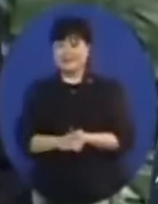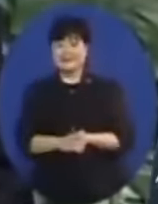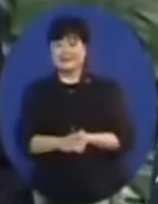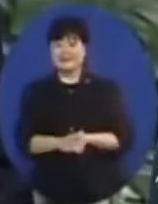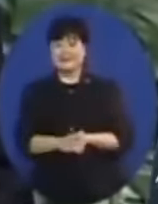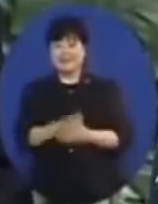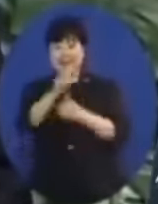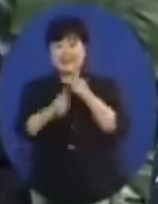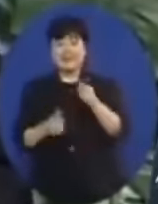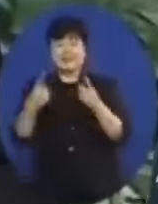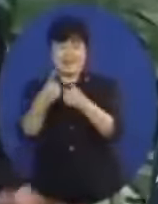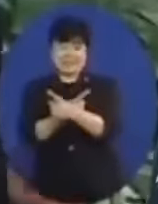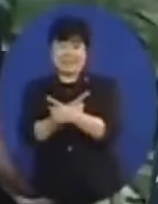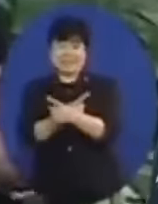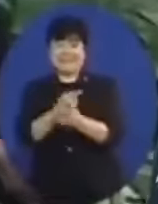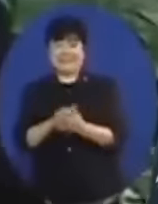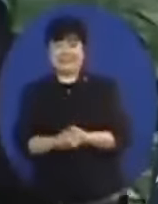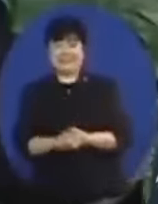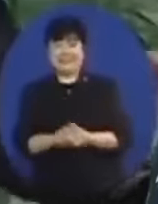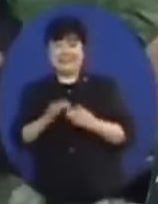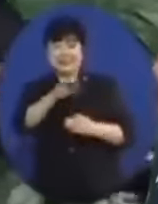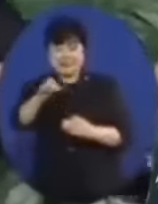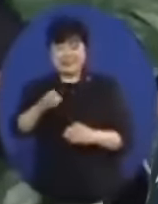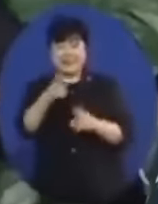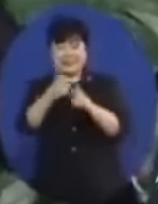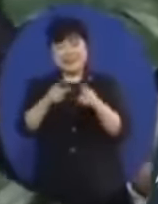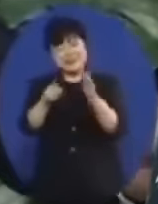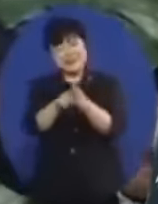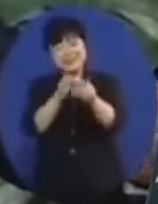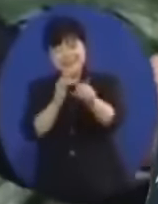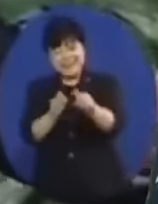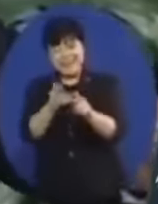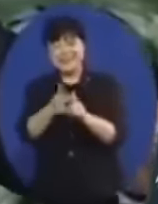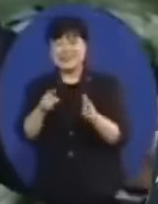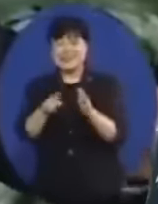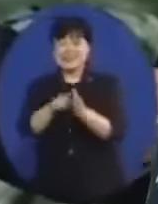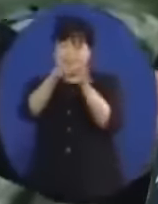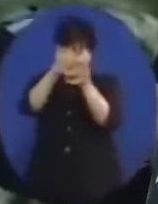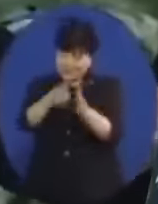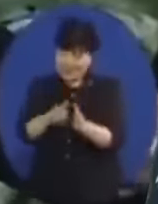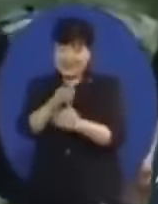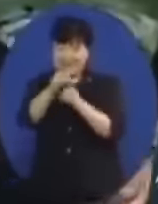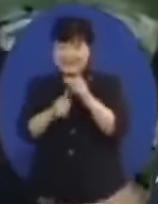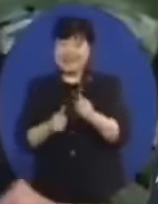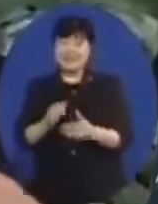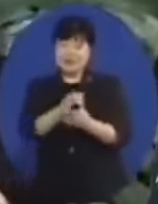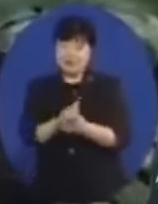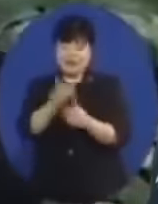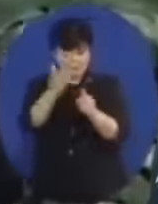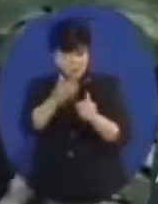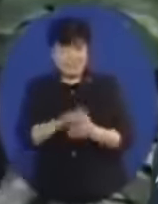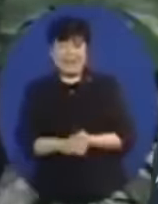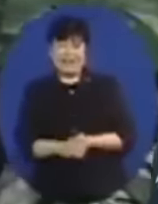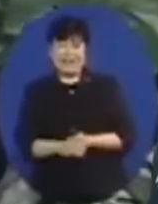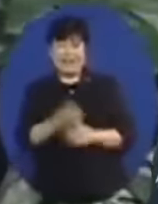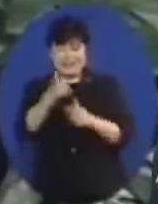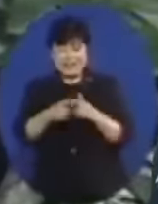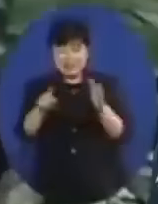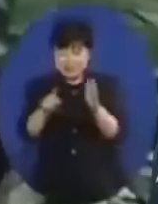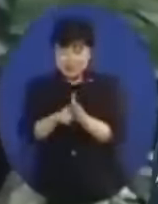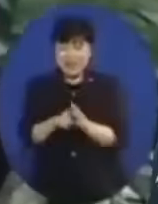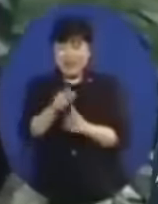하나님을 대신해서 이제 이웃 사람에게 예수 믿으세요. 예수님을 통해서 하나님과 화목하세요. 그저 예수